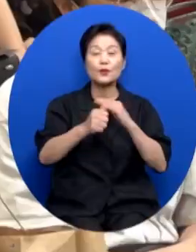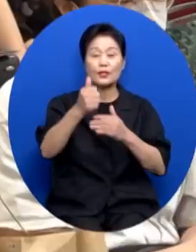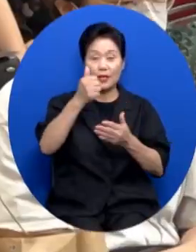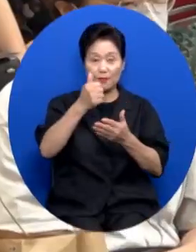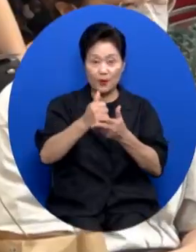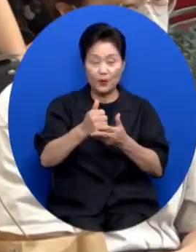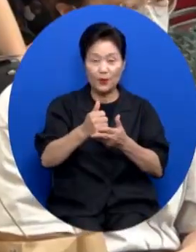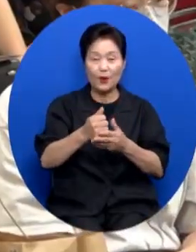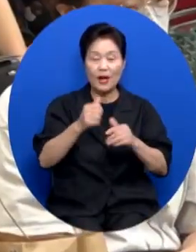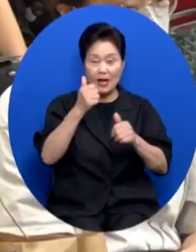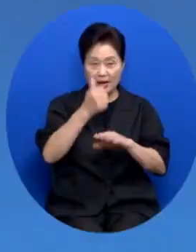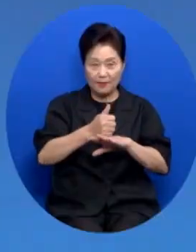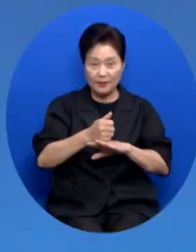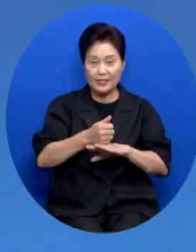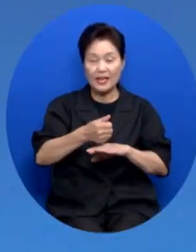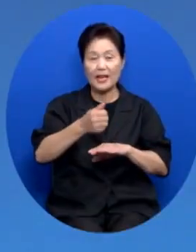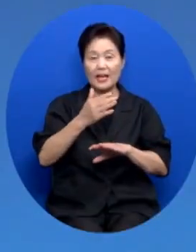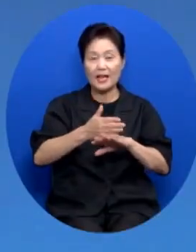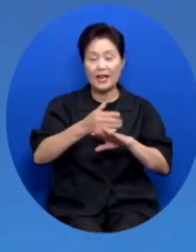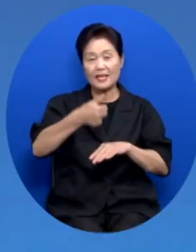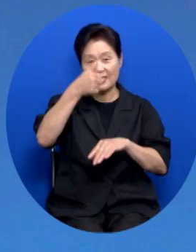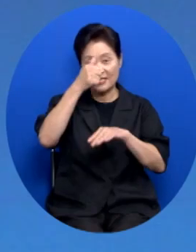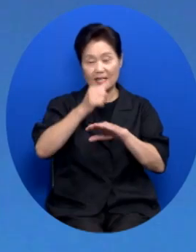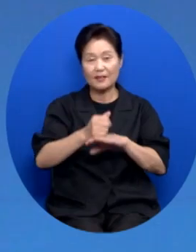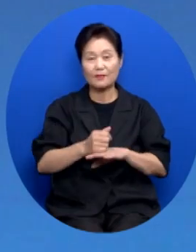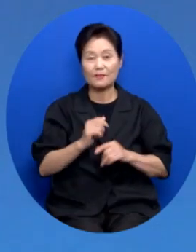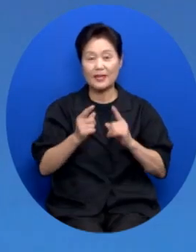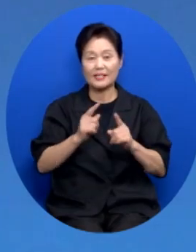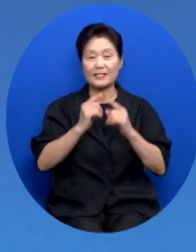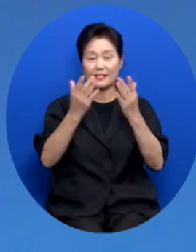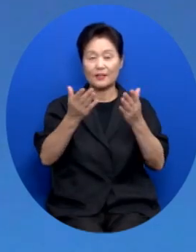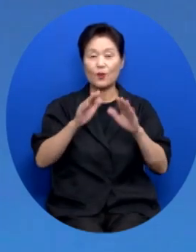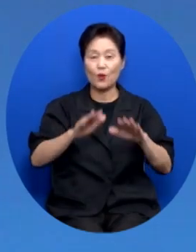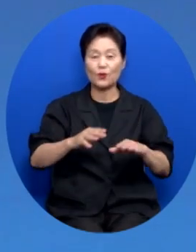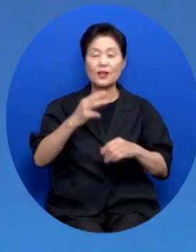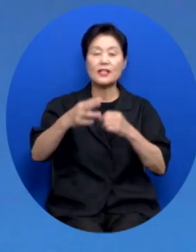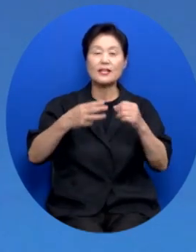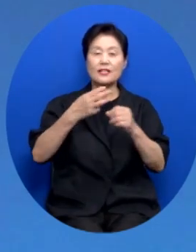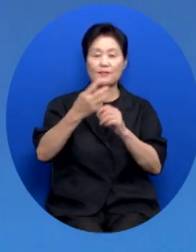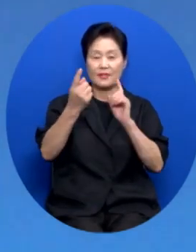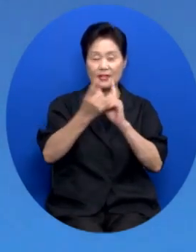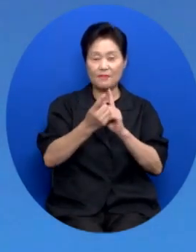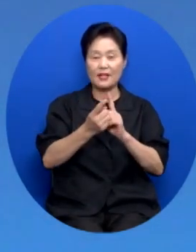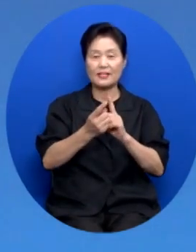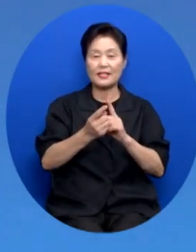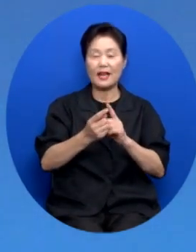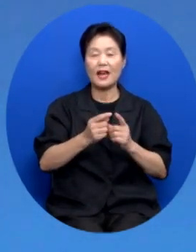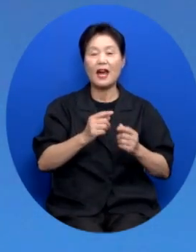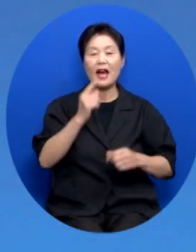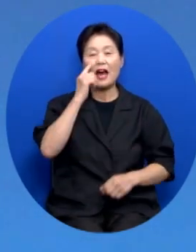인사를 전했습니다. 오늘 3주기를 맞아 아버지를 다시 생각해봅니다. 다시 한번 아버지를 그리워해